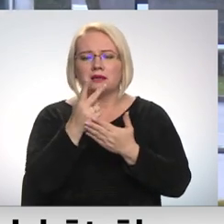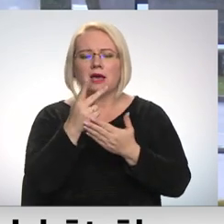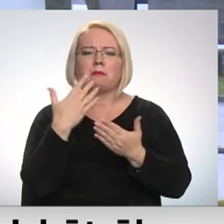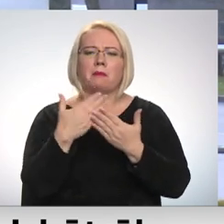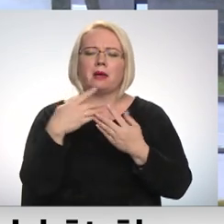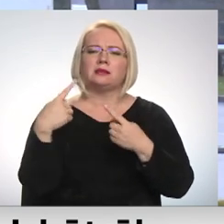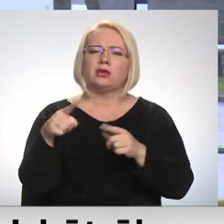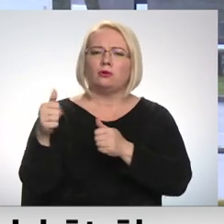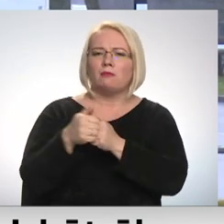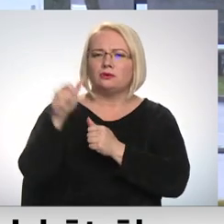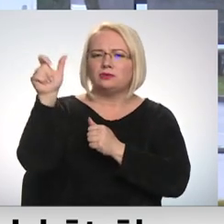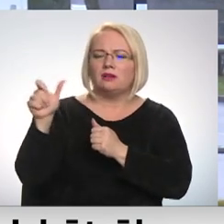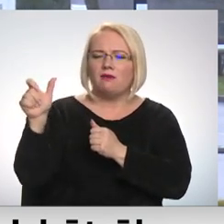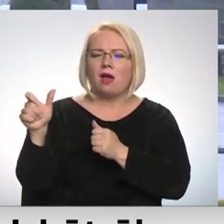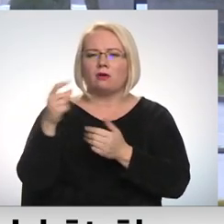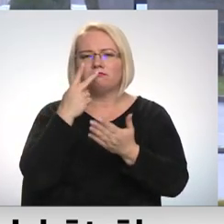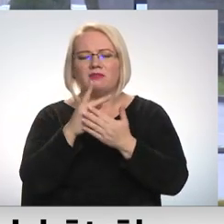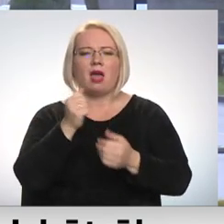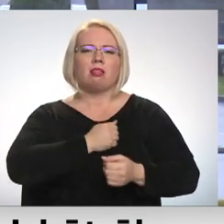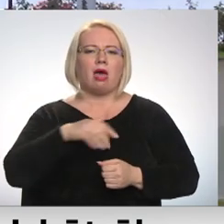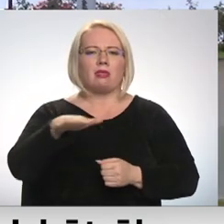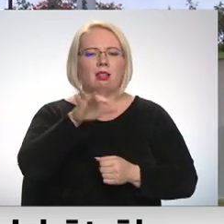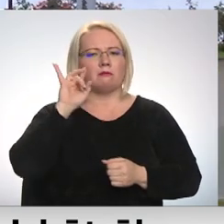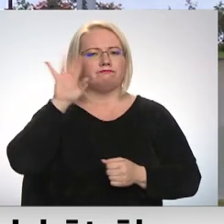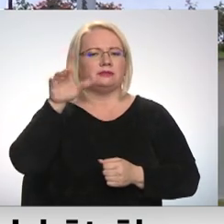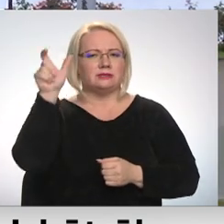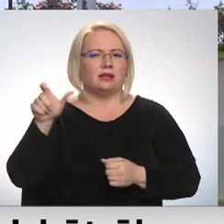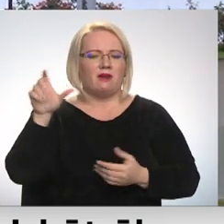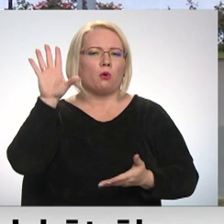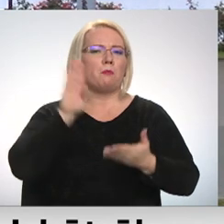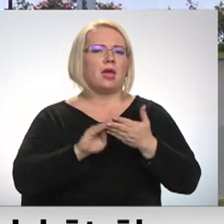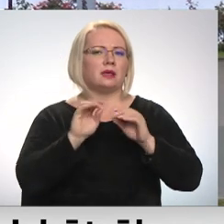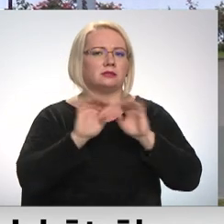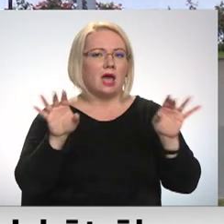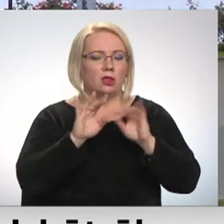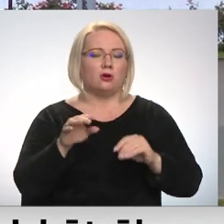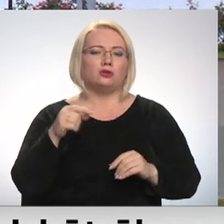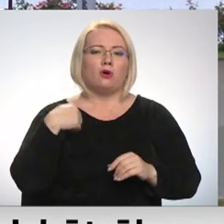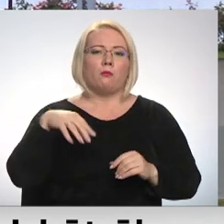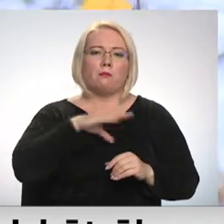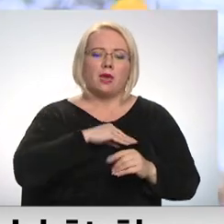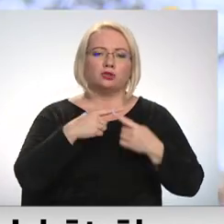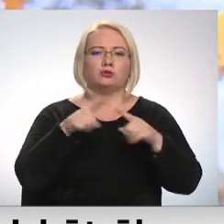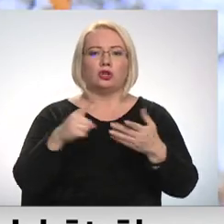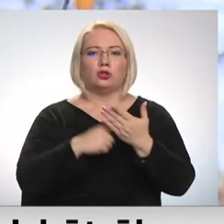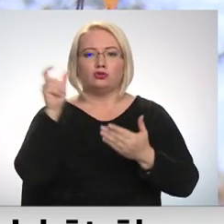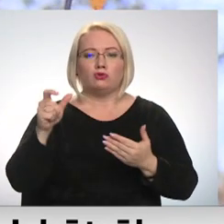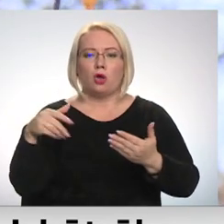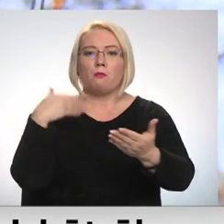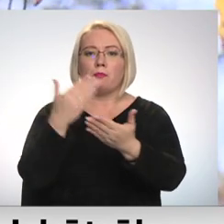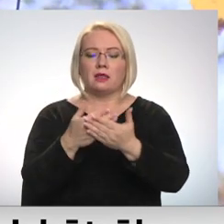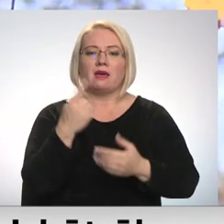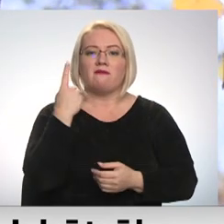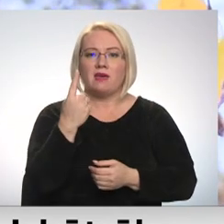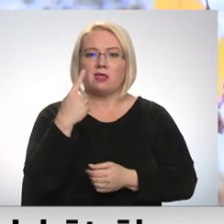piemērā vai Latgalē populāru cilvēku pieredzes stāstos. Šādu ideju mēs, gan citi vietējie žurnālisti, piedāvājām jau pirms gada vienā